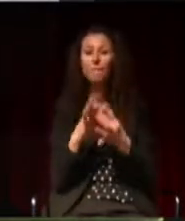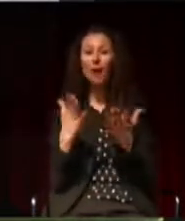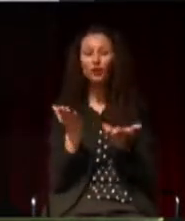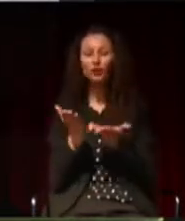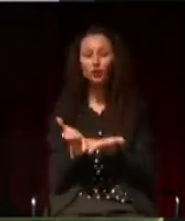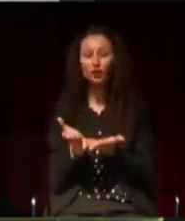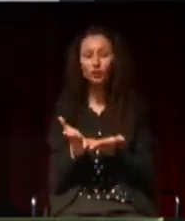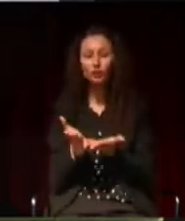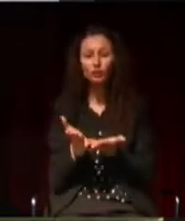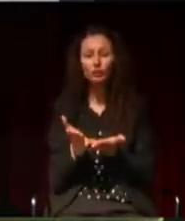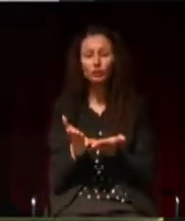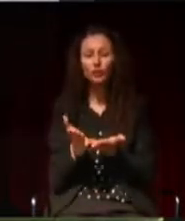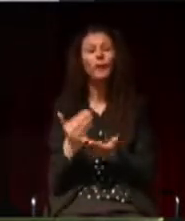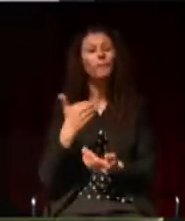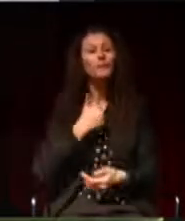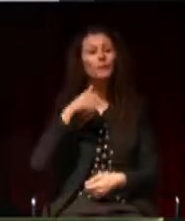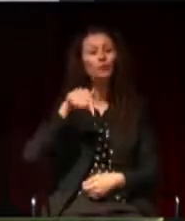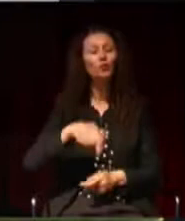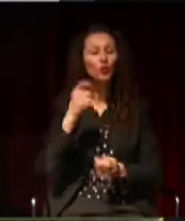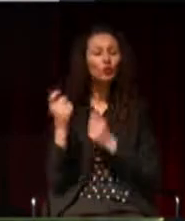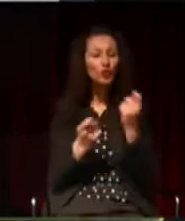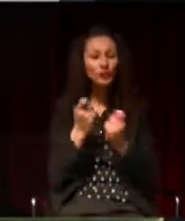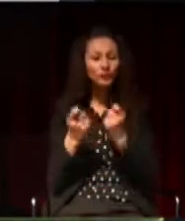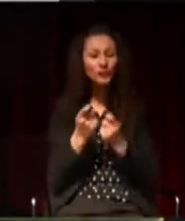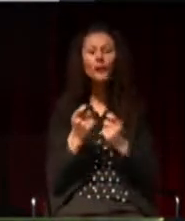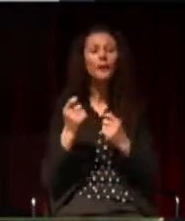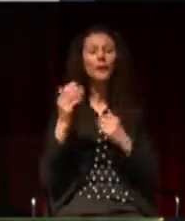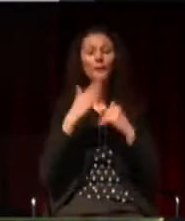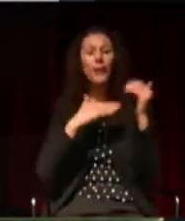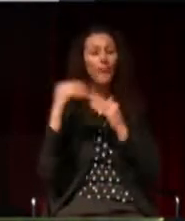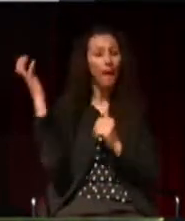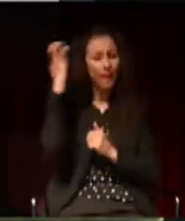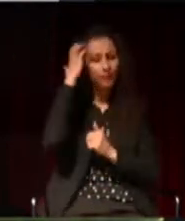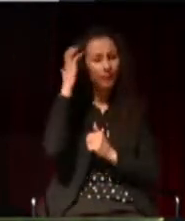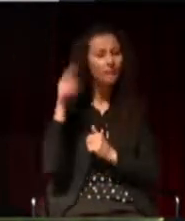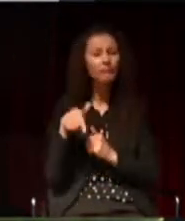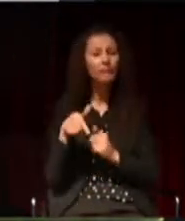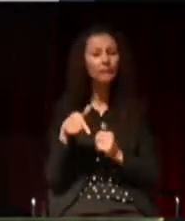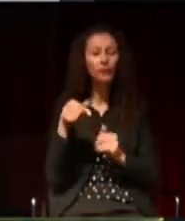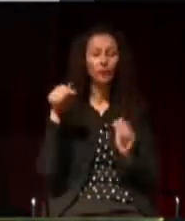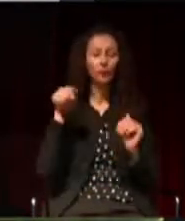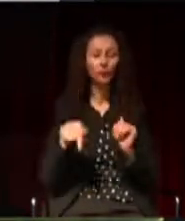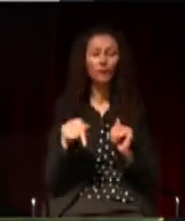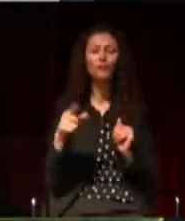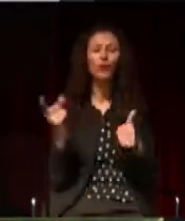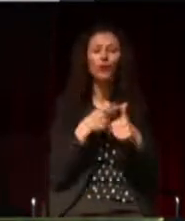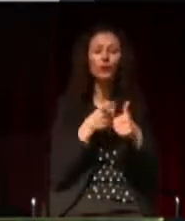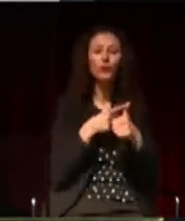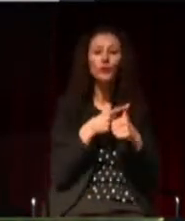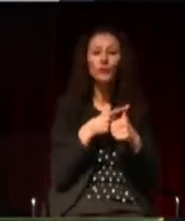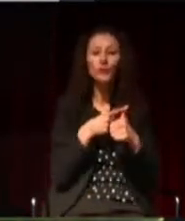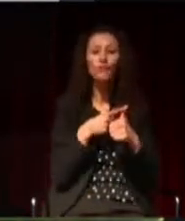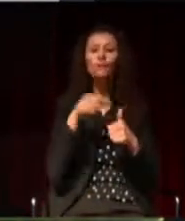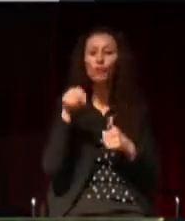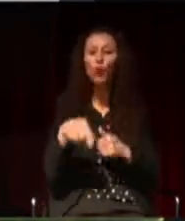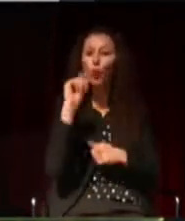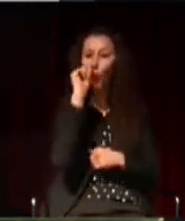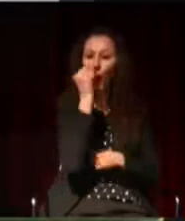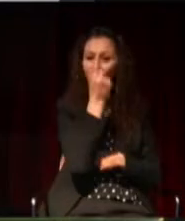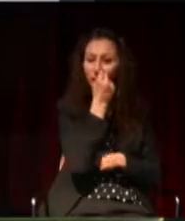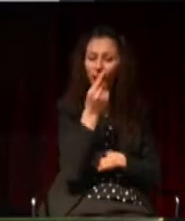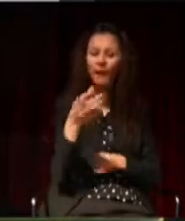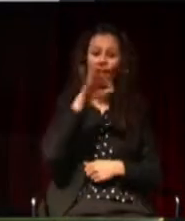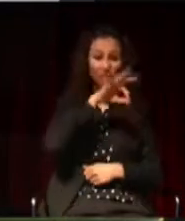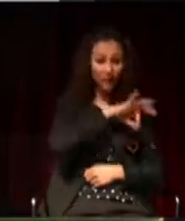belirledik. Bizim buradaki çalışmadaki temel amacımız şu: öncelikle bu